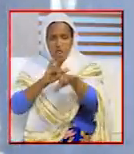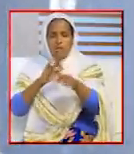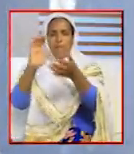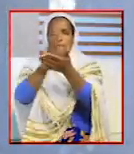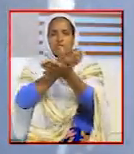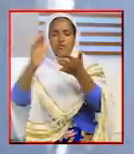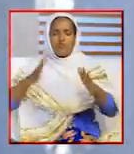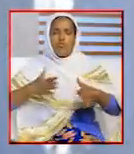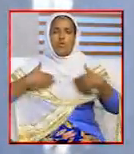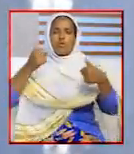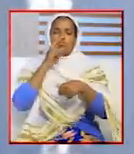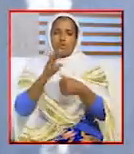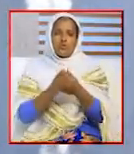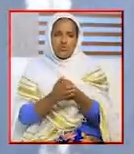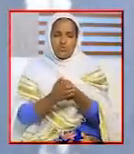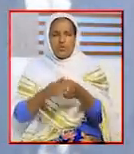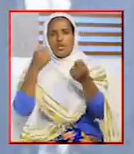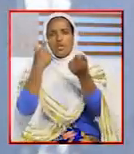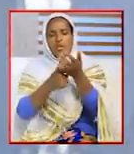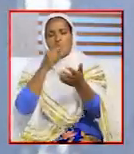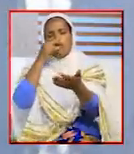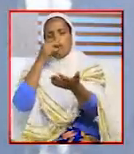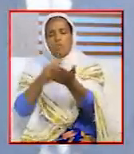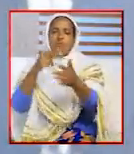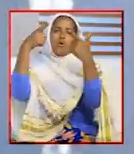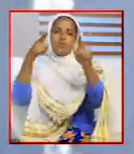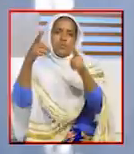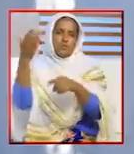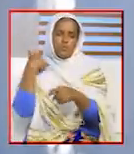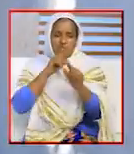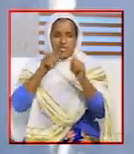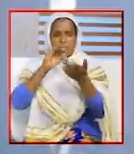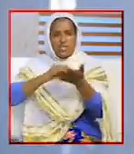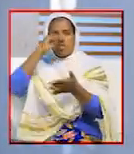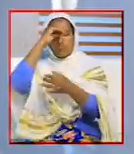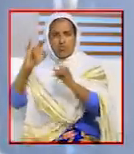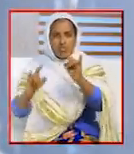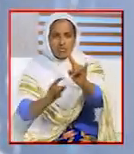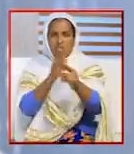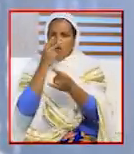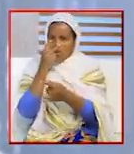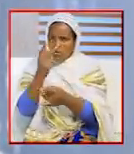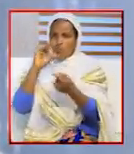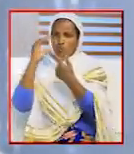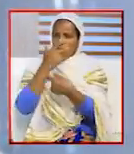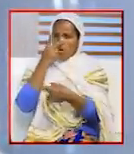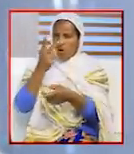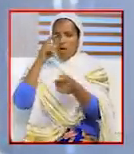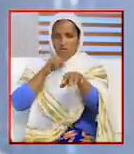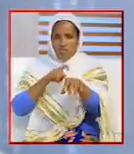ላይ የሚሳተፉት ወጣቶች ናቸው። ይሄ በጎ አጋጣሚ ነበረ። ግን የትምህርቶቹን ይዘት በምናይበት ጊዜ